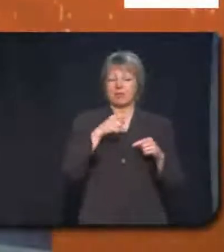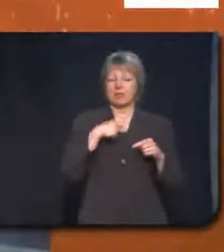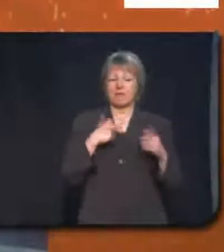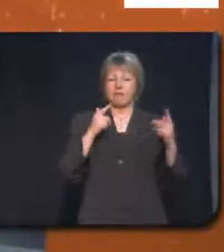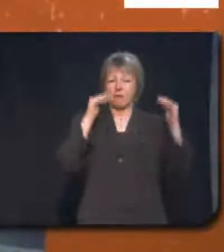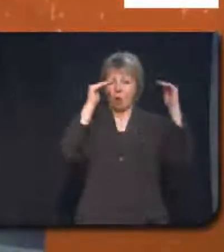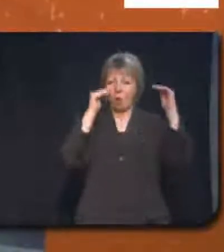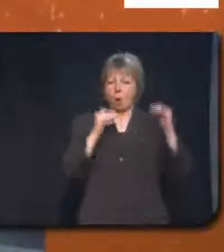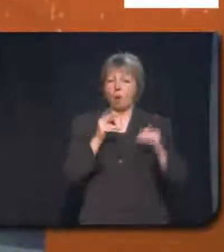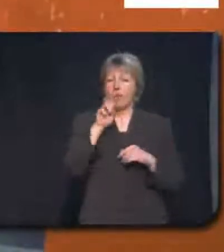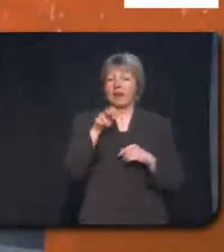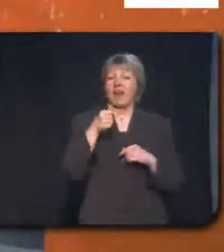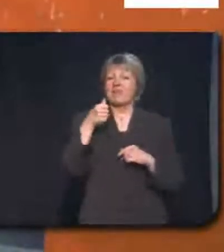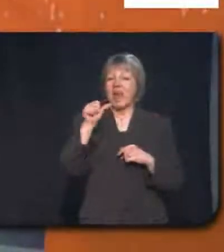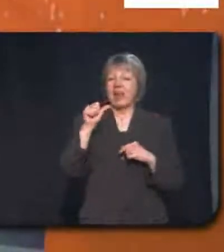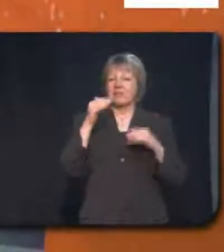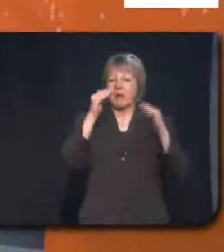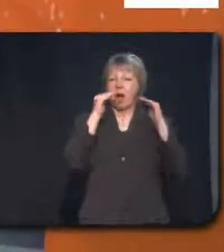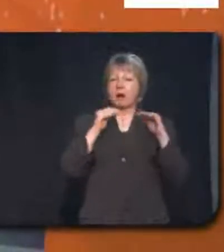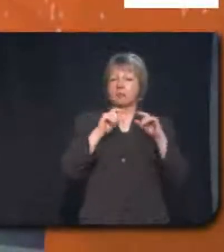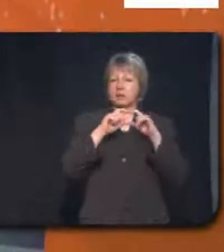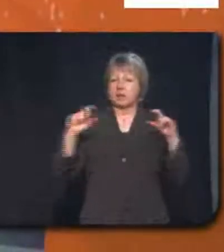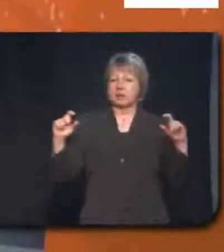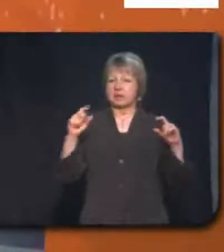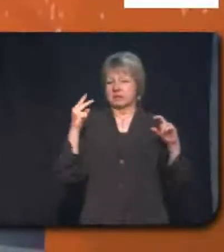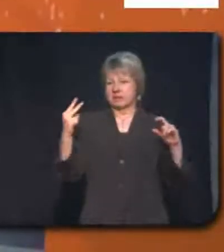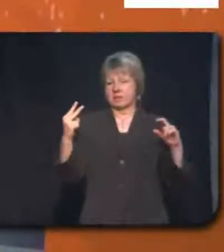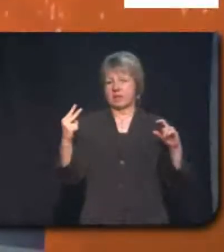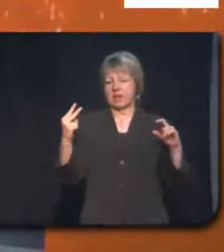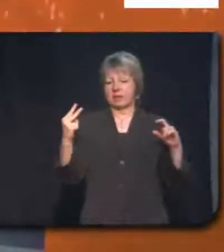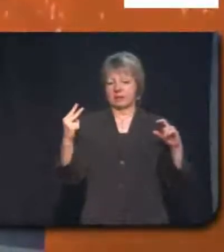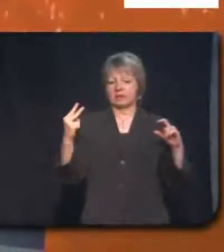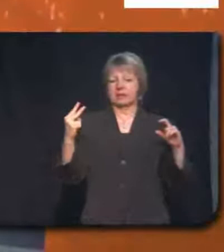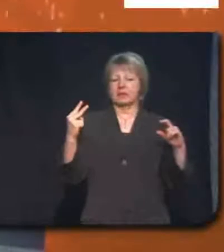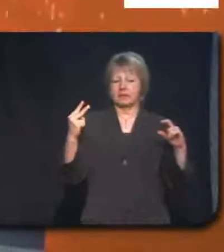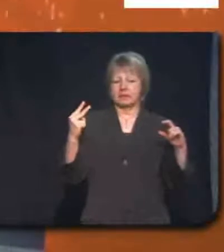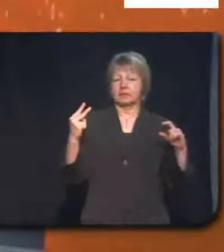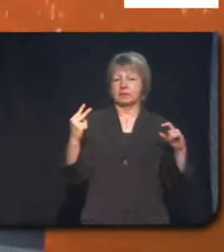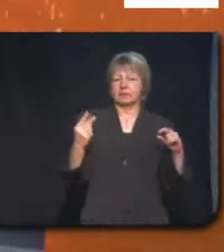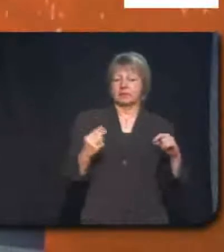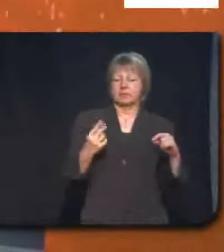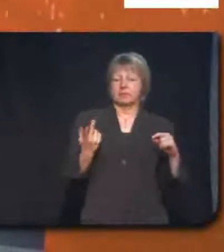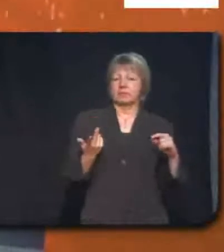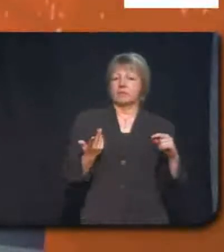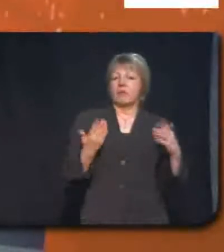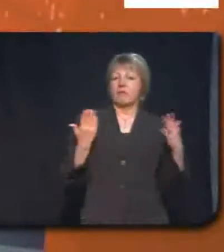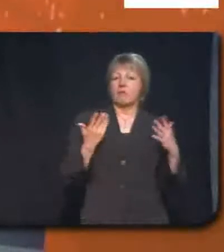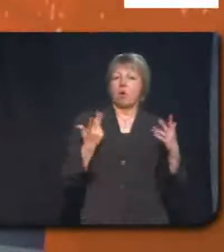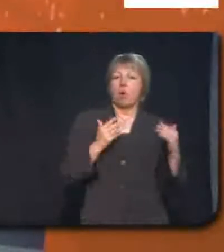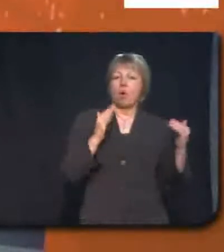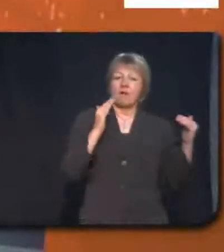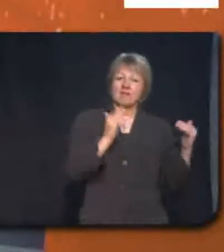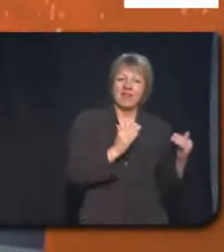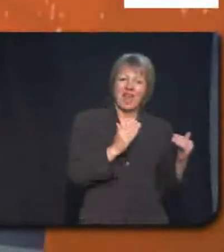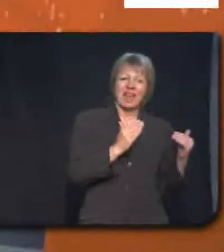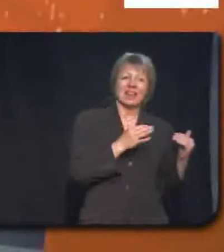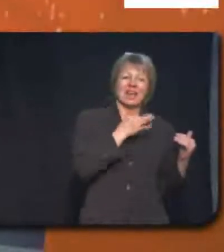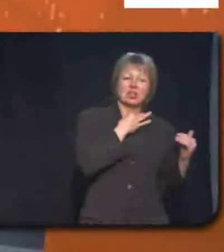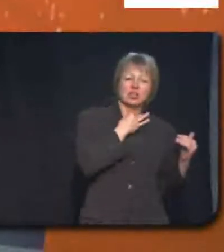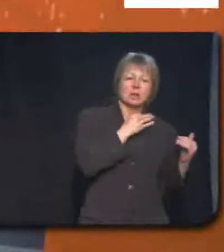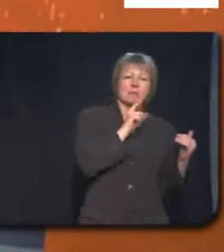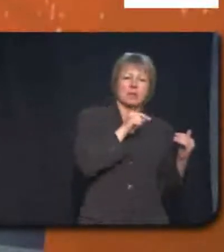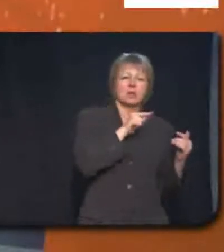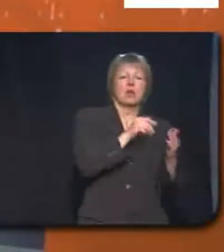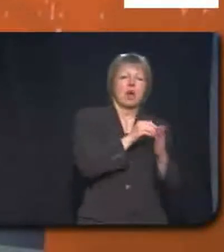2 und der entscheidende Satz für das gleich zu verkünden der Ergebnisse ist der Antrag mit weniger Stimmen gilt als abgelehnt und